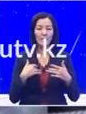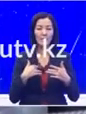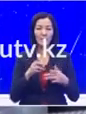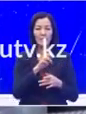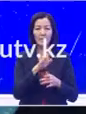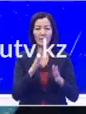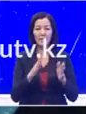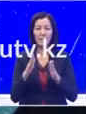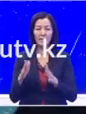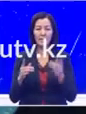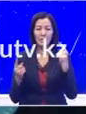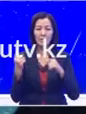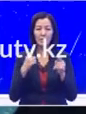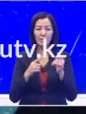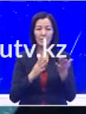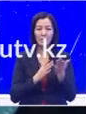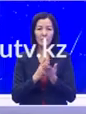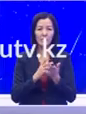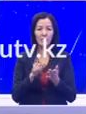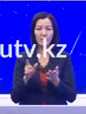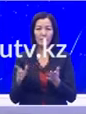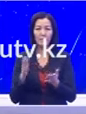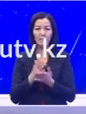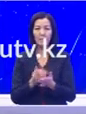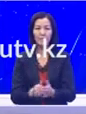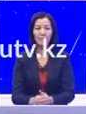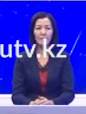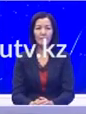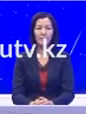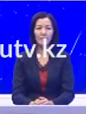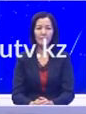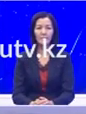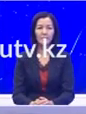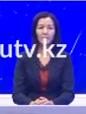халық шығармашылығы орталығының қызметкерлері бар.